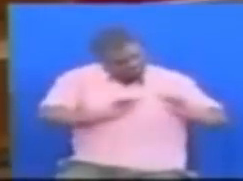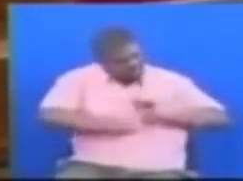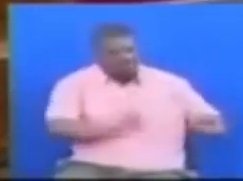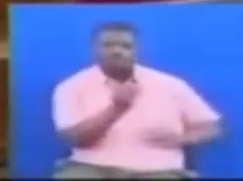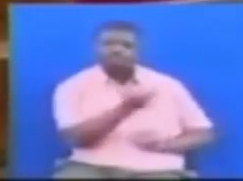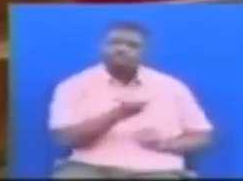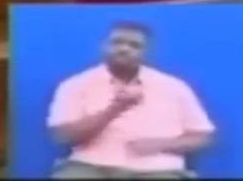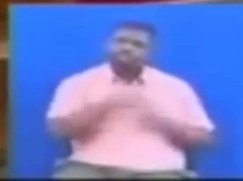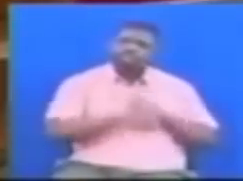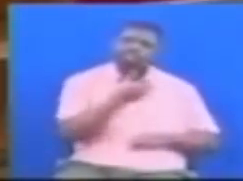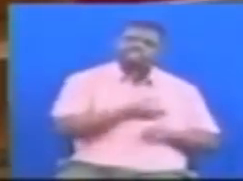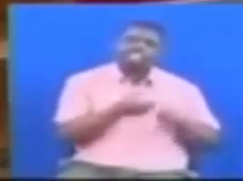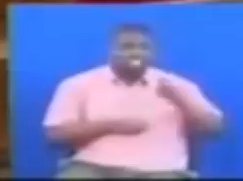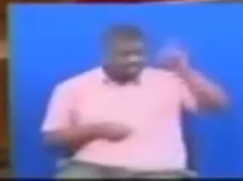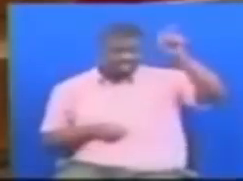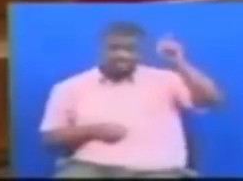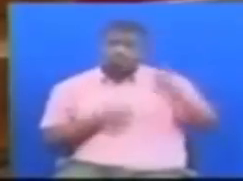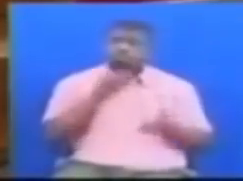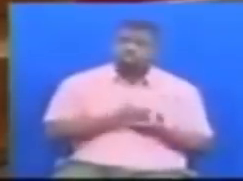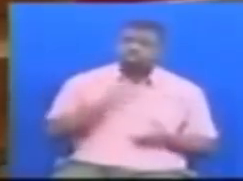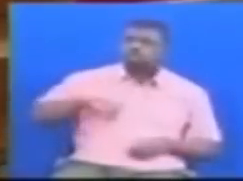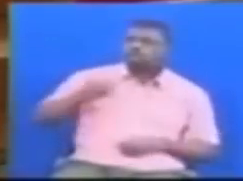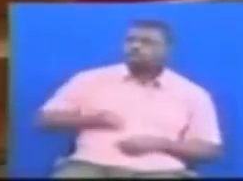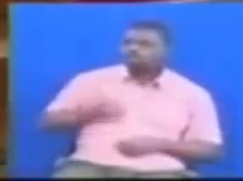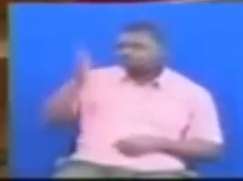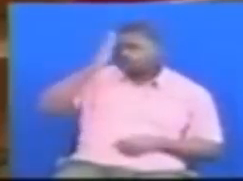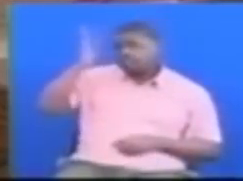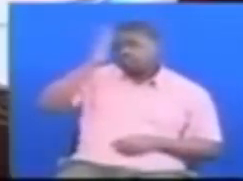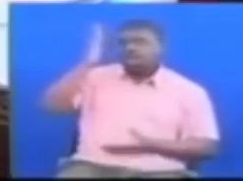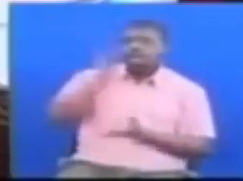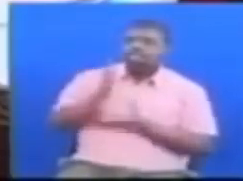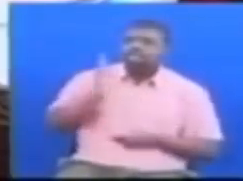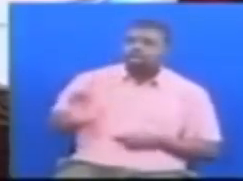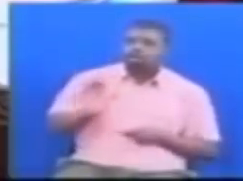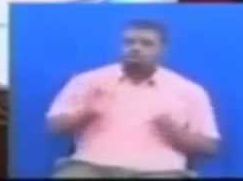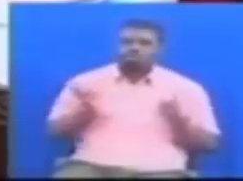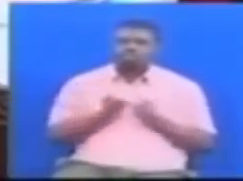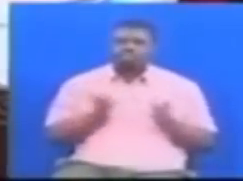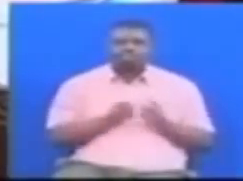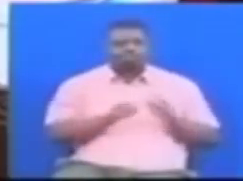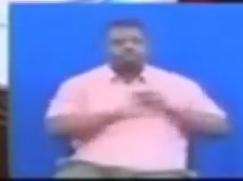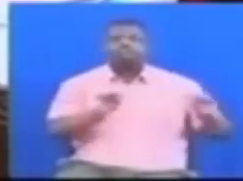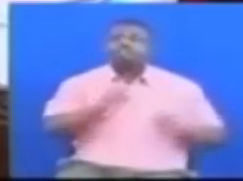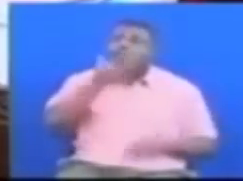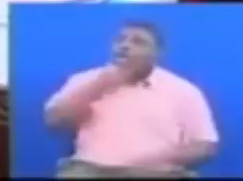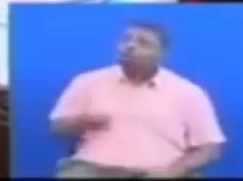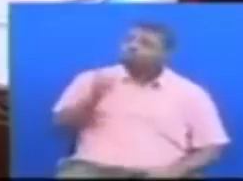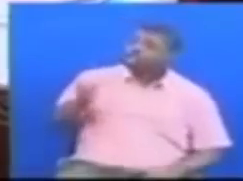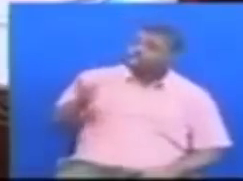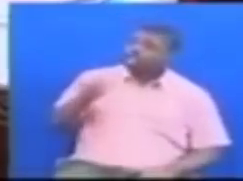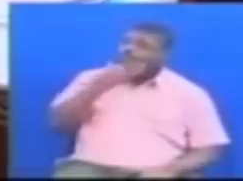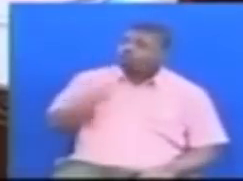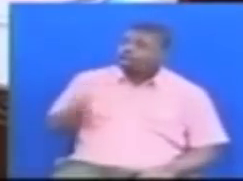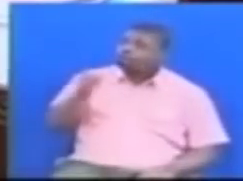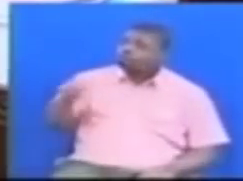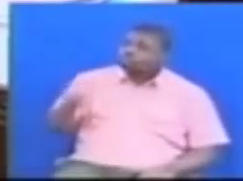ngazi zote, hasa katika ngazi ya vijijini, ili kuhakikisha kwamba wanawake wanatambua haki zao. Lakini pia tutawaelimisha na wanaume, kwa sababu mwisho wa